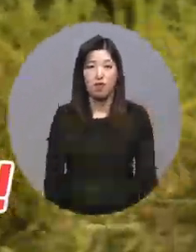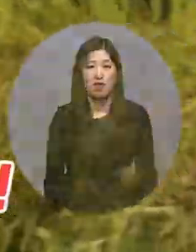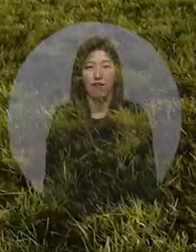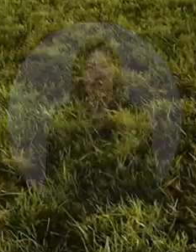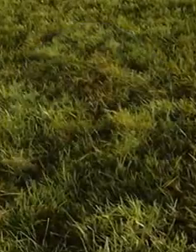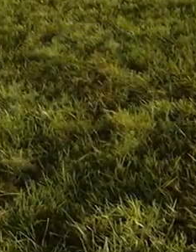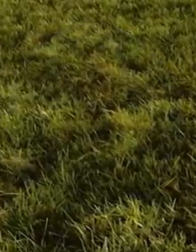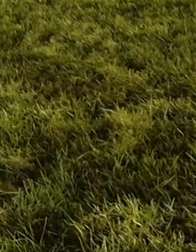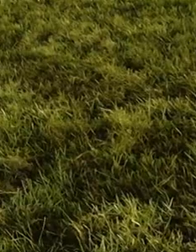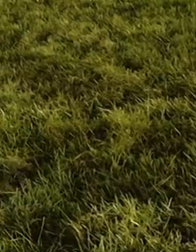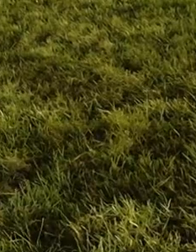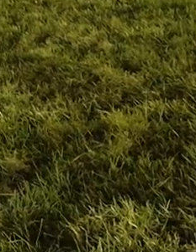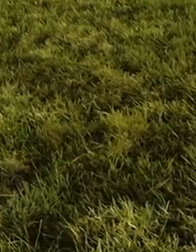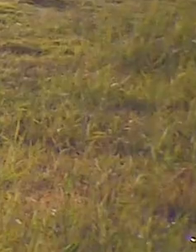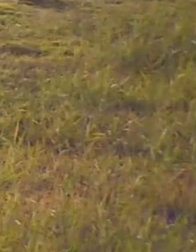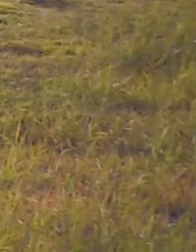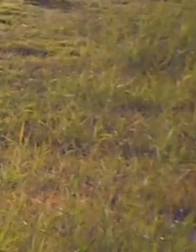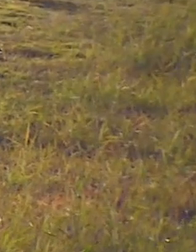4